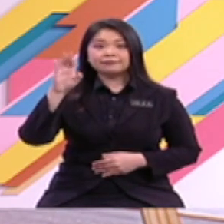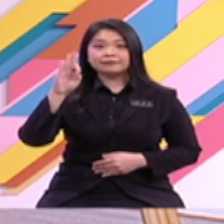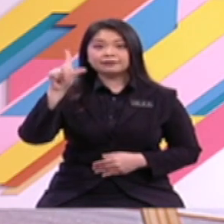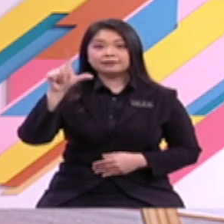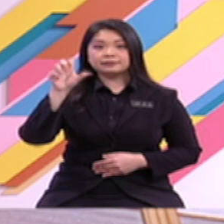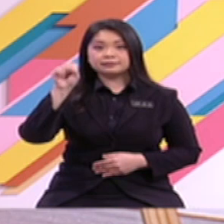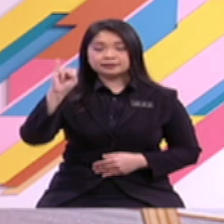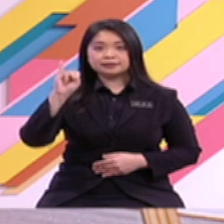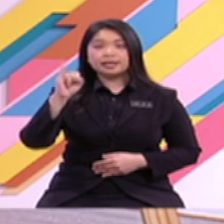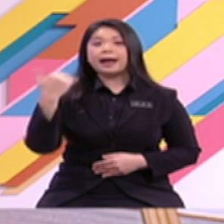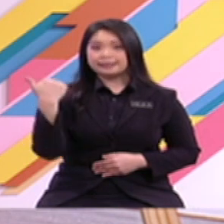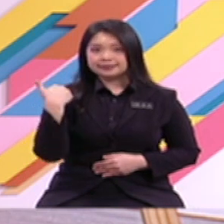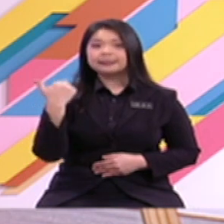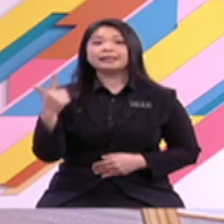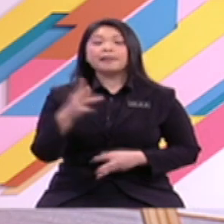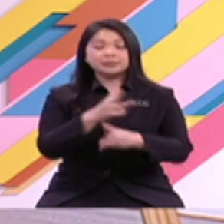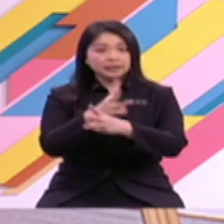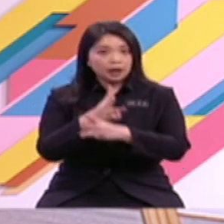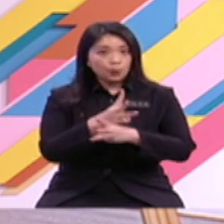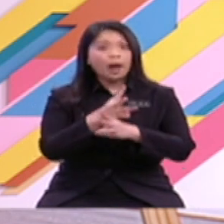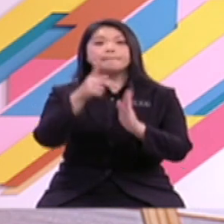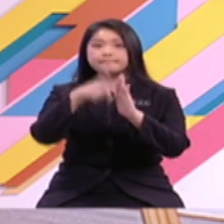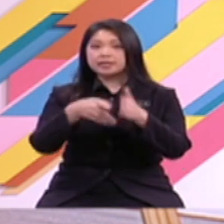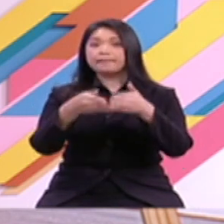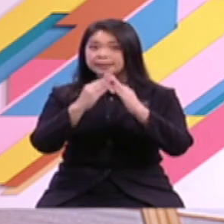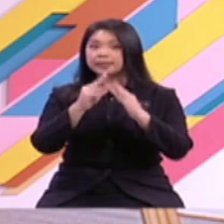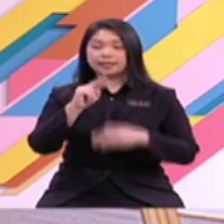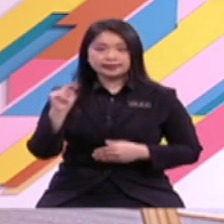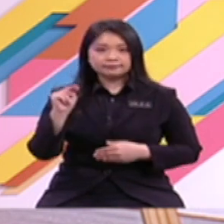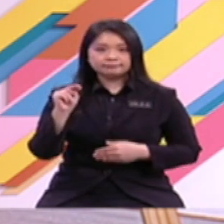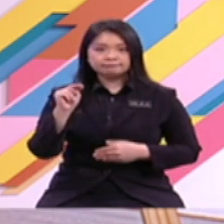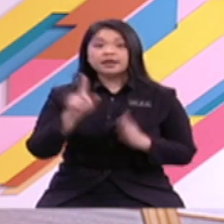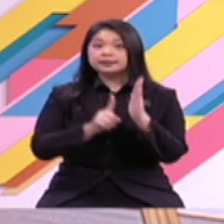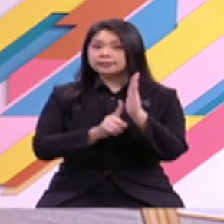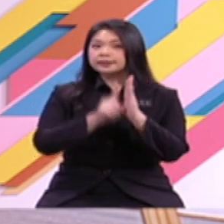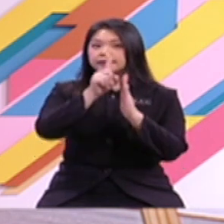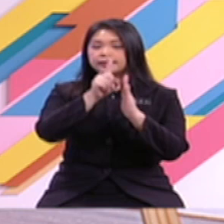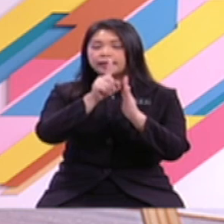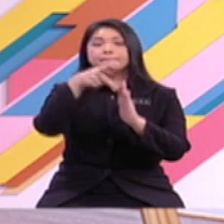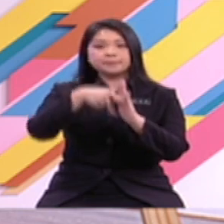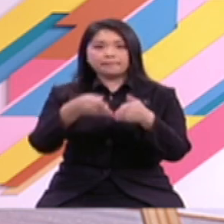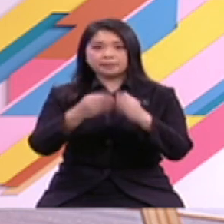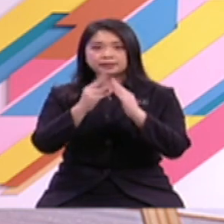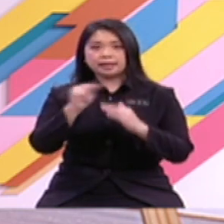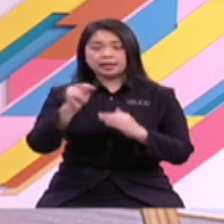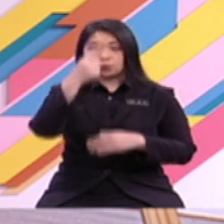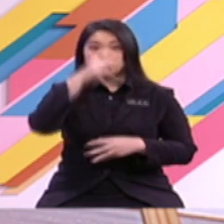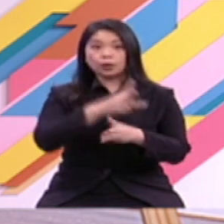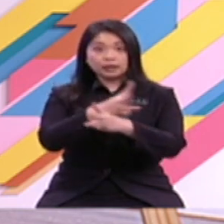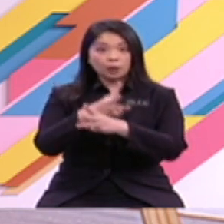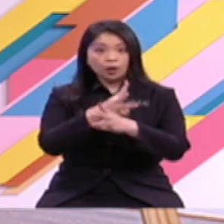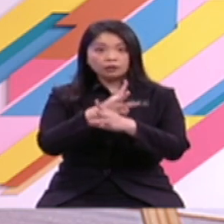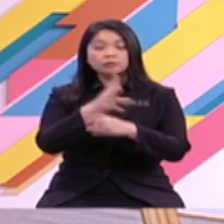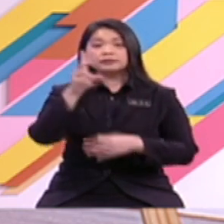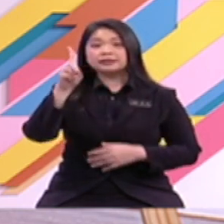mengawal permintaan of kita meningkatkan permintaan untuk mengawal deflasi kita